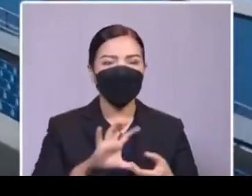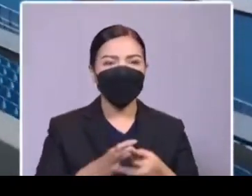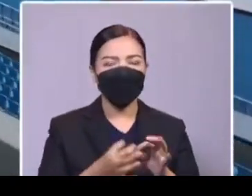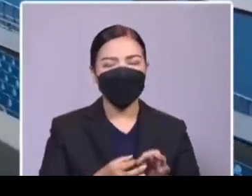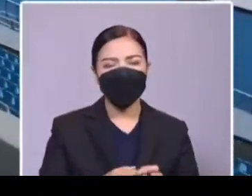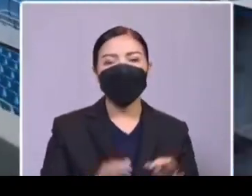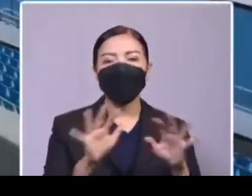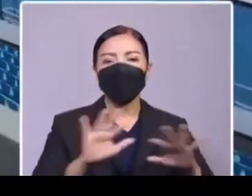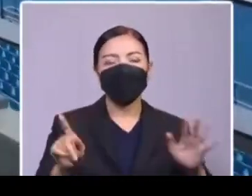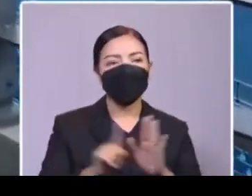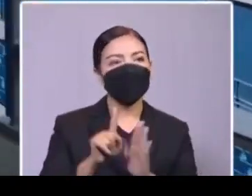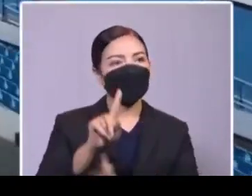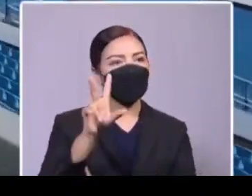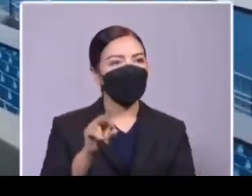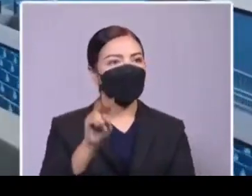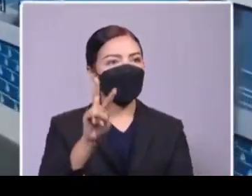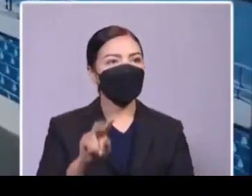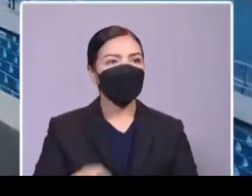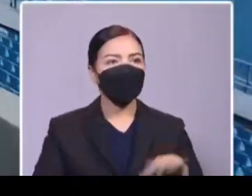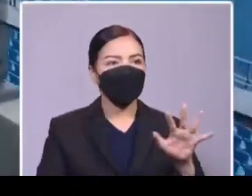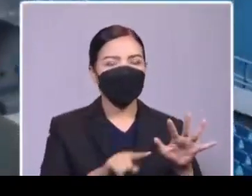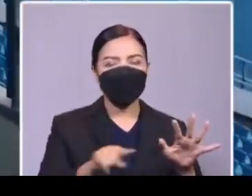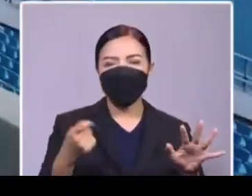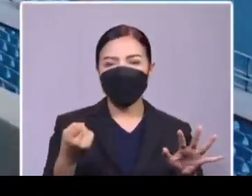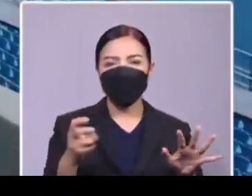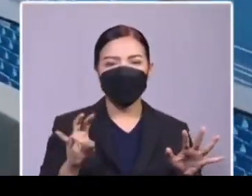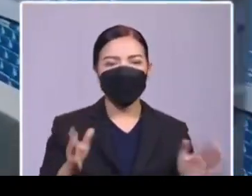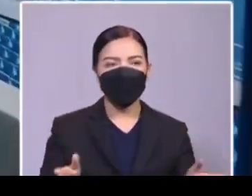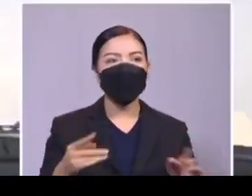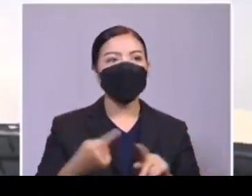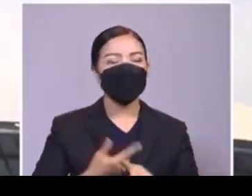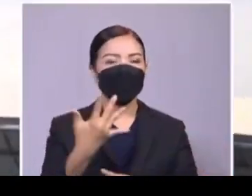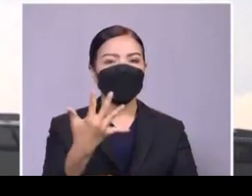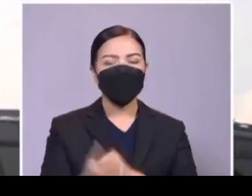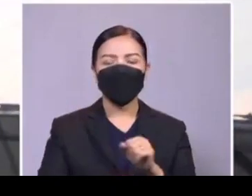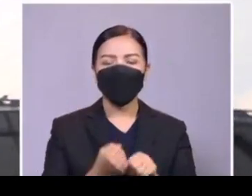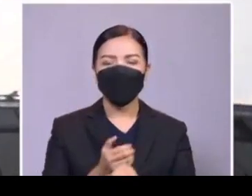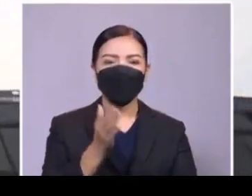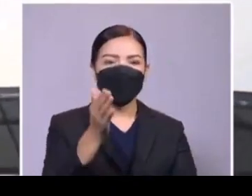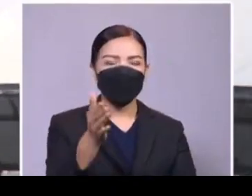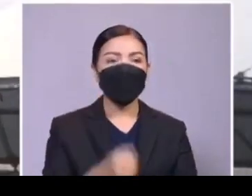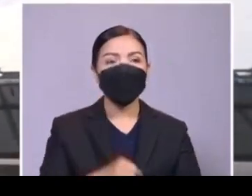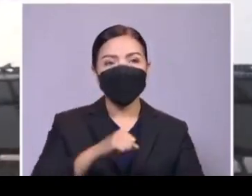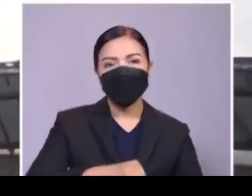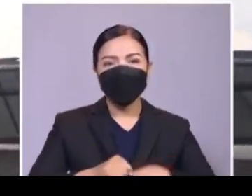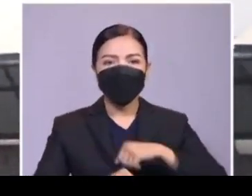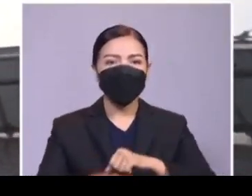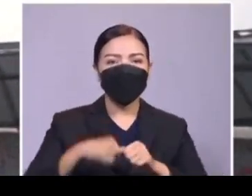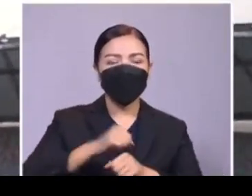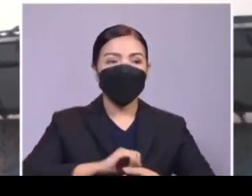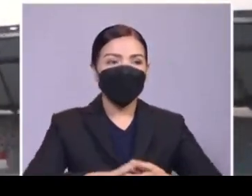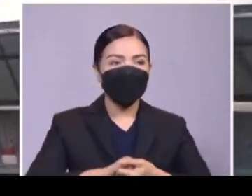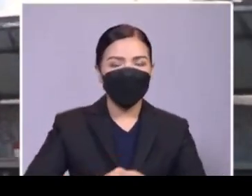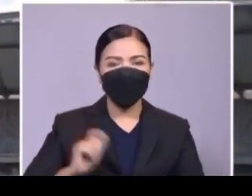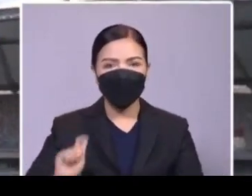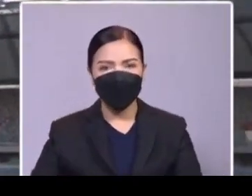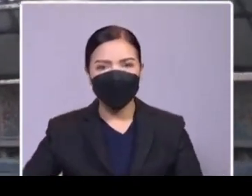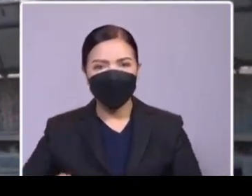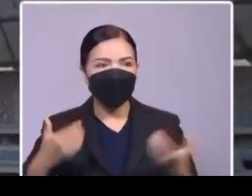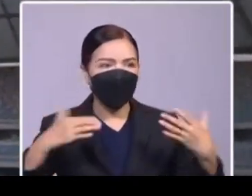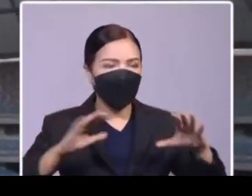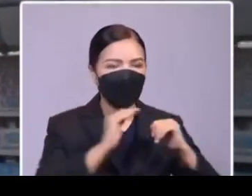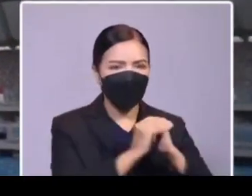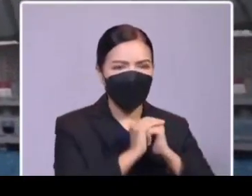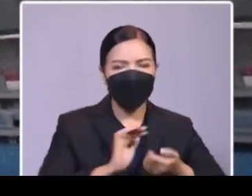ครั้งที่32ระหว่างวันที่5ถึง17พฤษภาคมปีหน้าซึ่งการก่อสร้างเป็นการร่วมมือกันระหว่างกัมพูชากับรัฐบาล